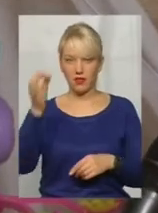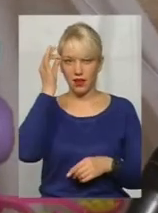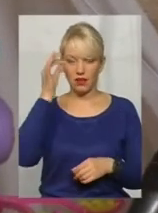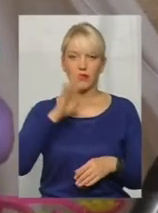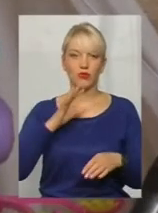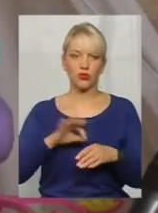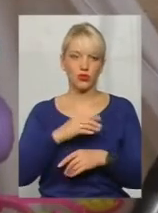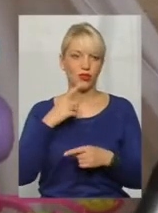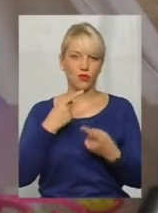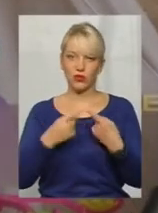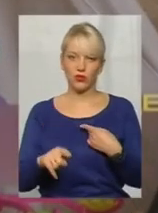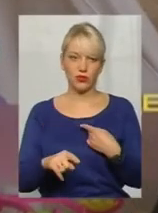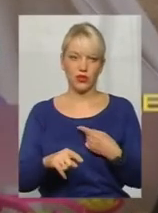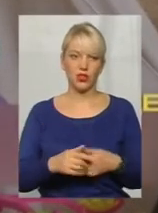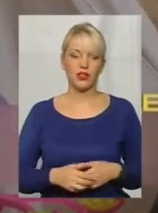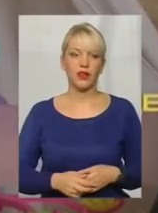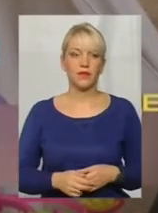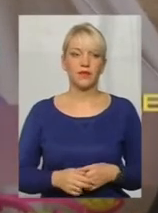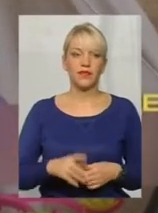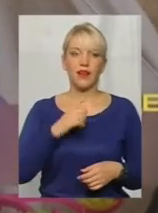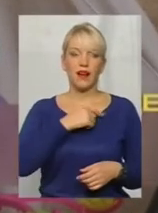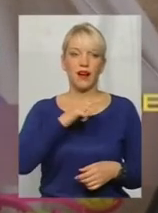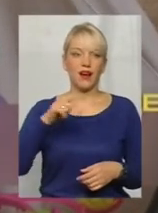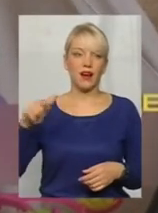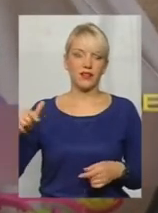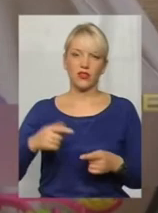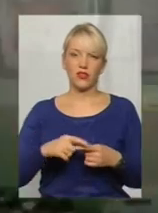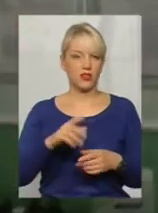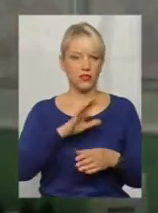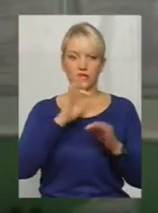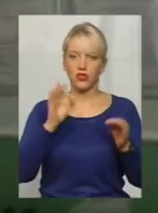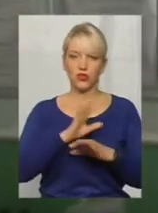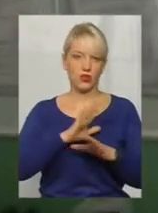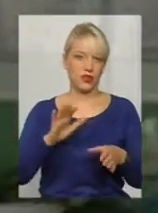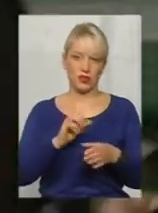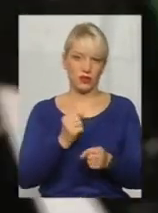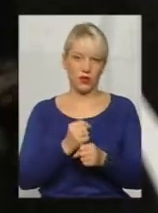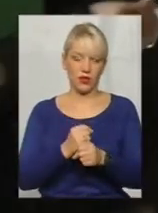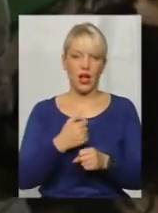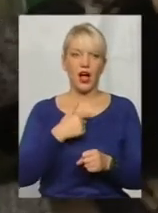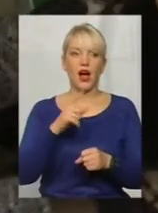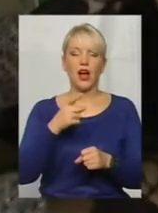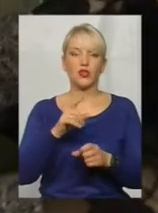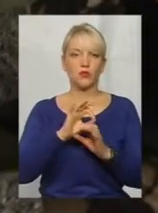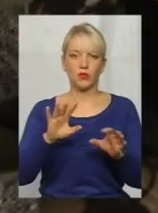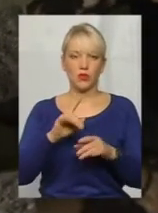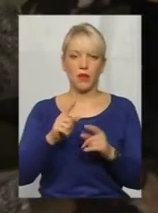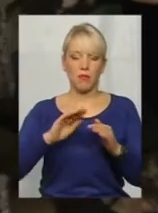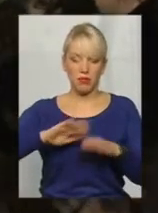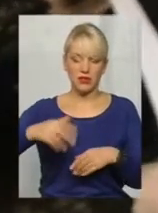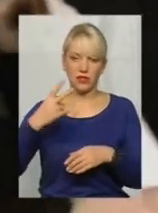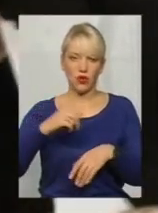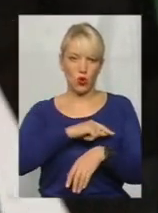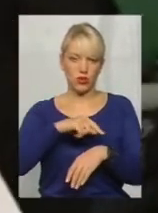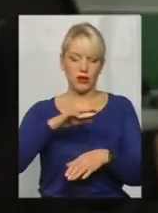дружина Андрія твердить зворотнє. Кардіограма сказала, що в неї апарат не писав. Щоправда, лікар не змогла пояснити, чому за 2 години після констатації